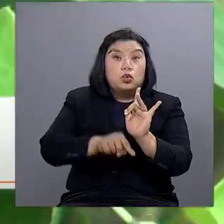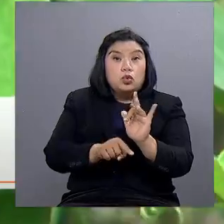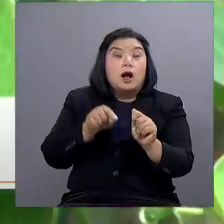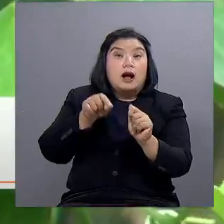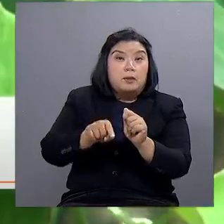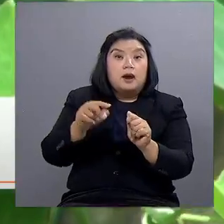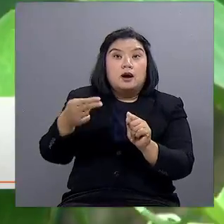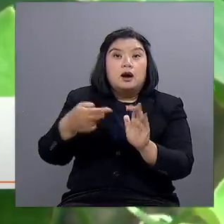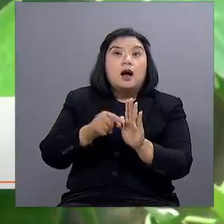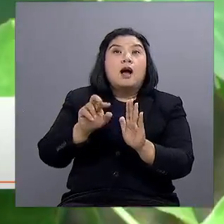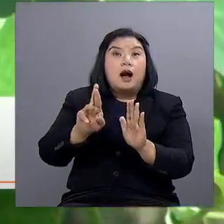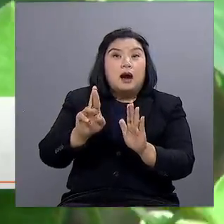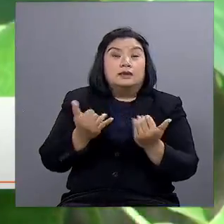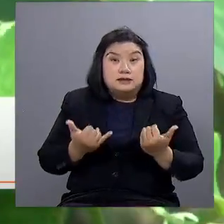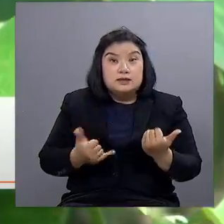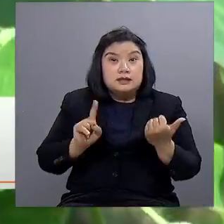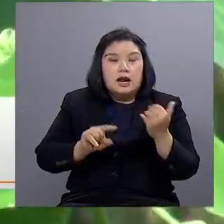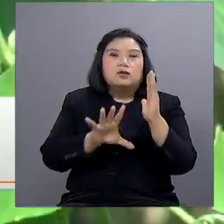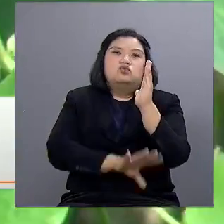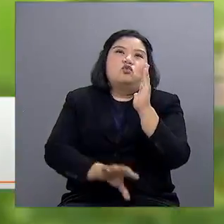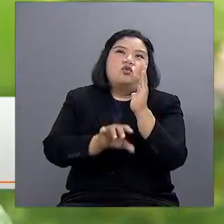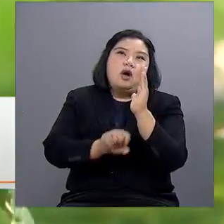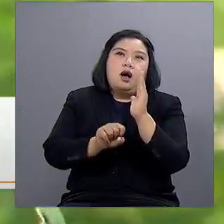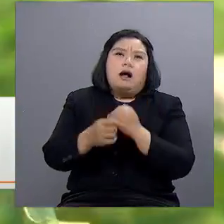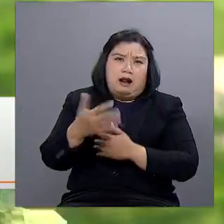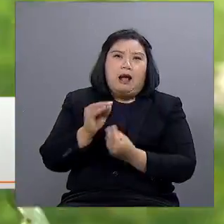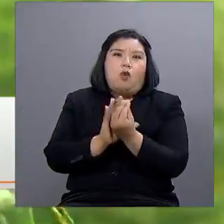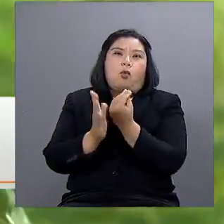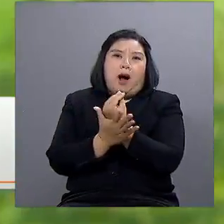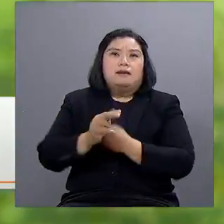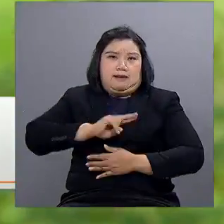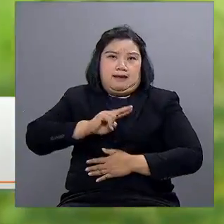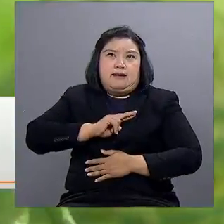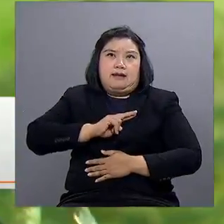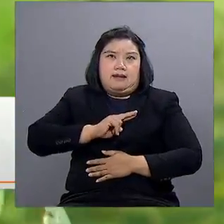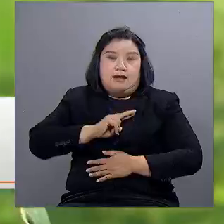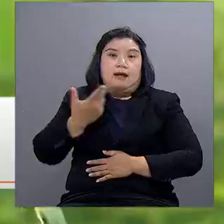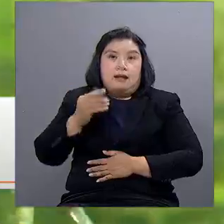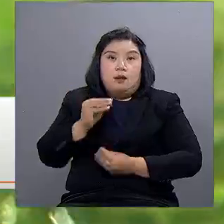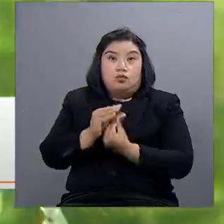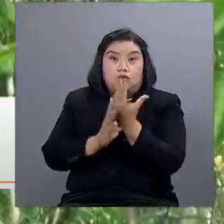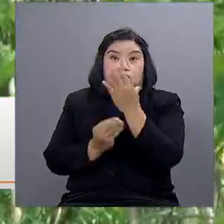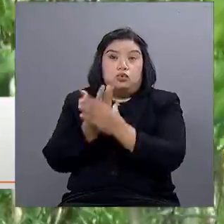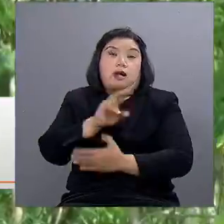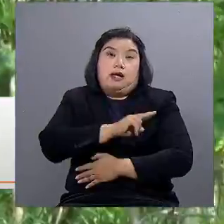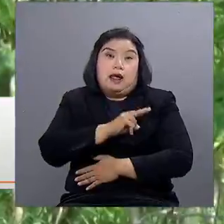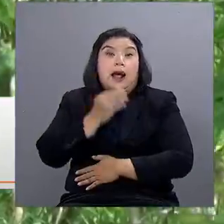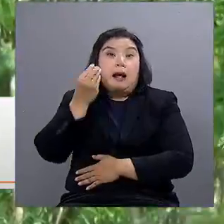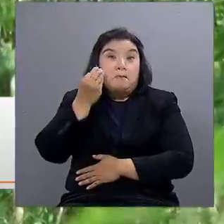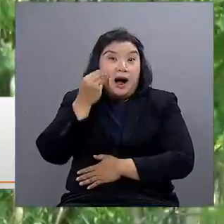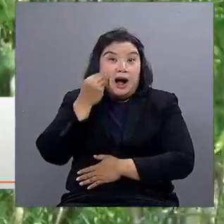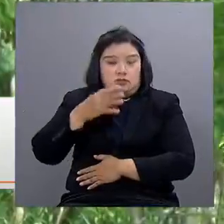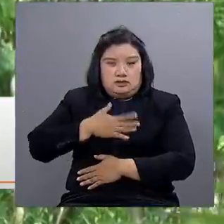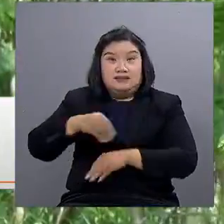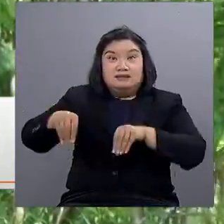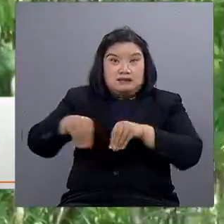กล่ำจังหวัดสงขลาค่ะได้ปลูกไว้ค่ะก็ปลูกไว้นะคะอยู่บริเวณข้างบ้านของตัวเองมีหลากหลายชนิดเลยนะ